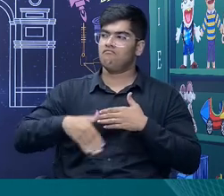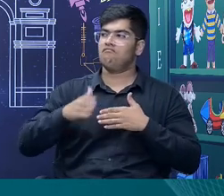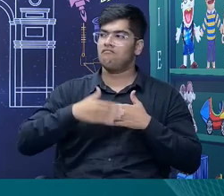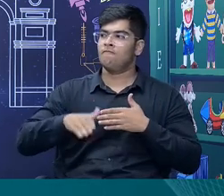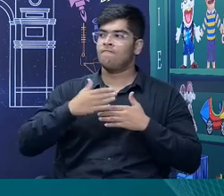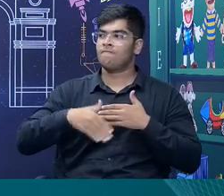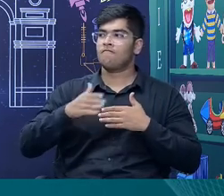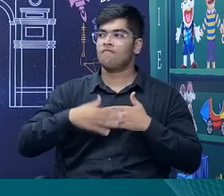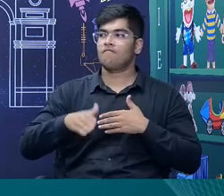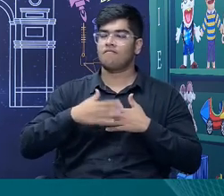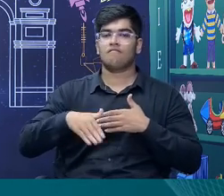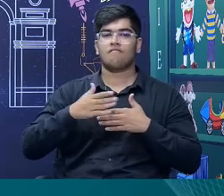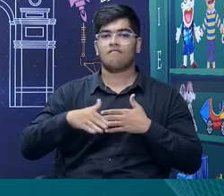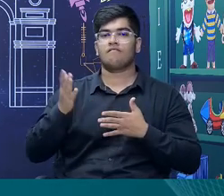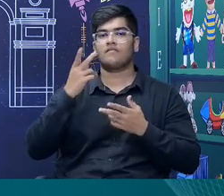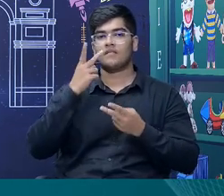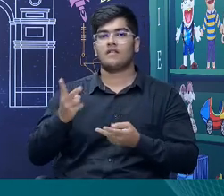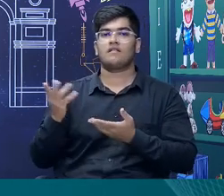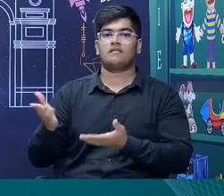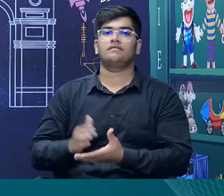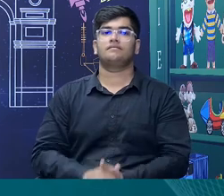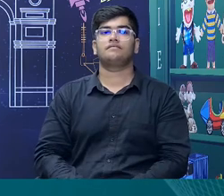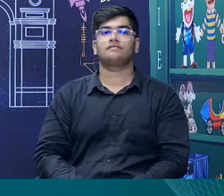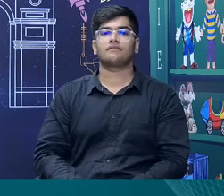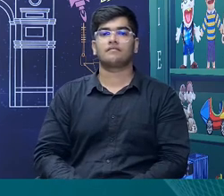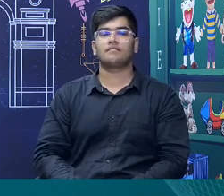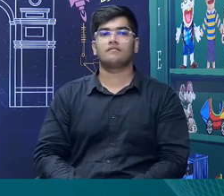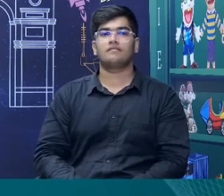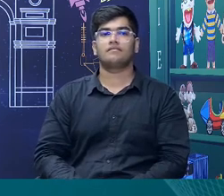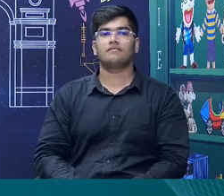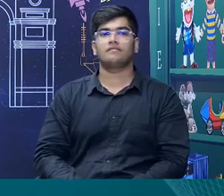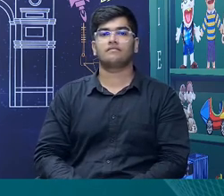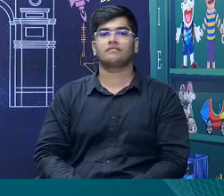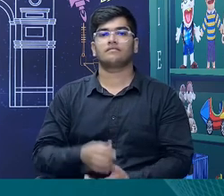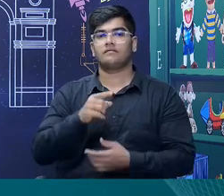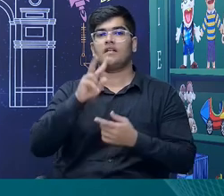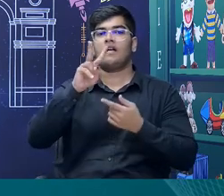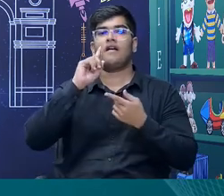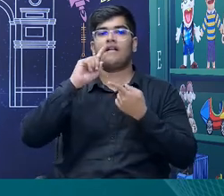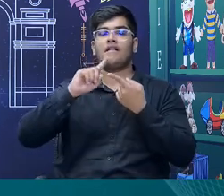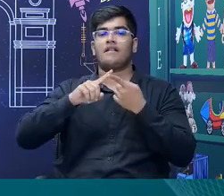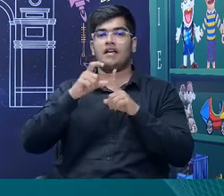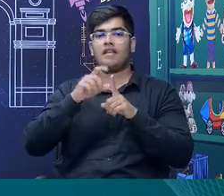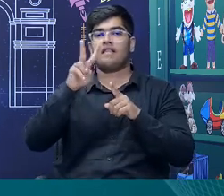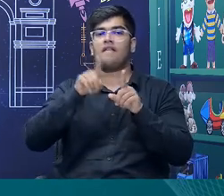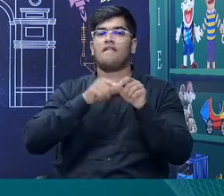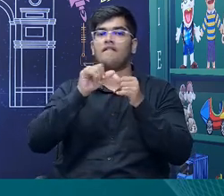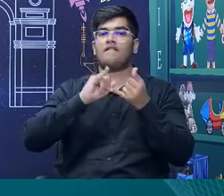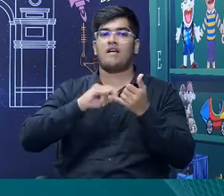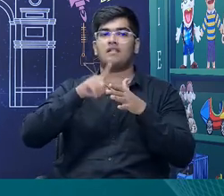हूं यह देखिए तो इसमें यह वेद व्यास जी हैं और यह